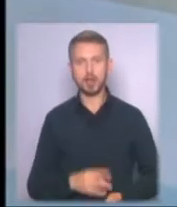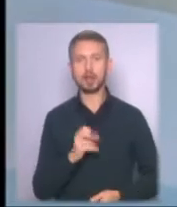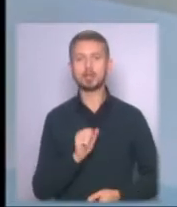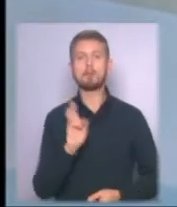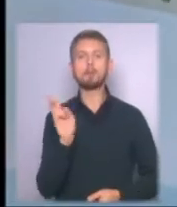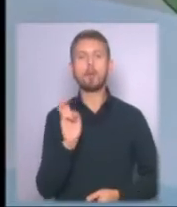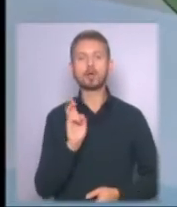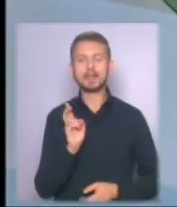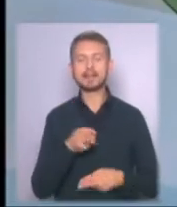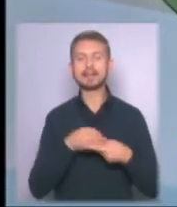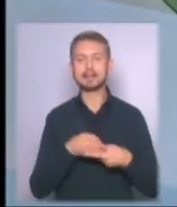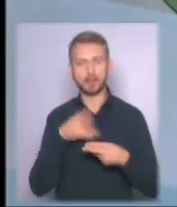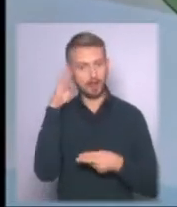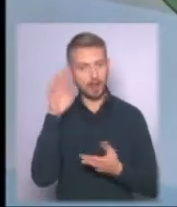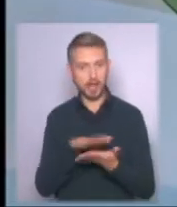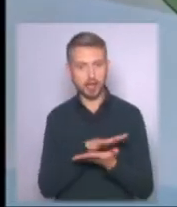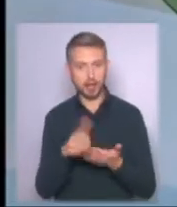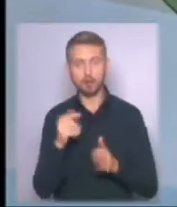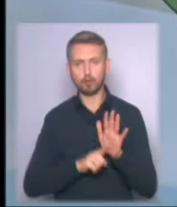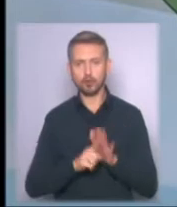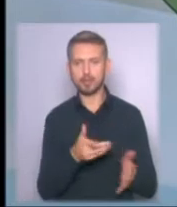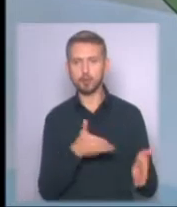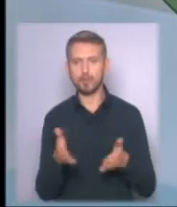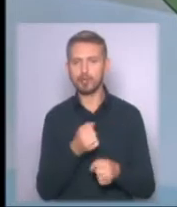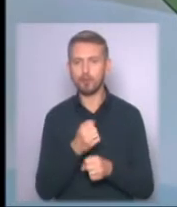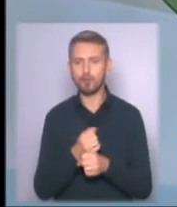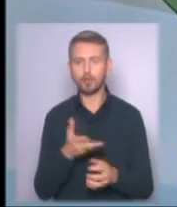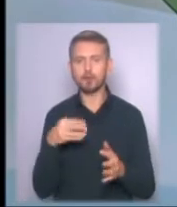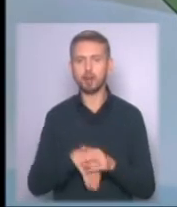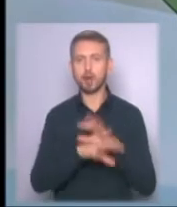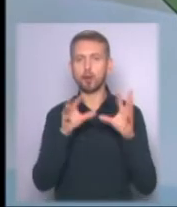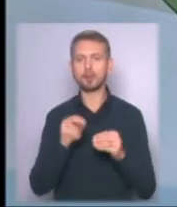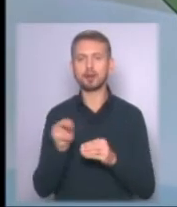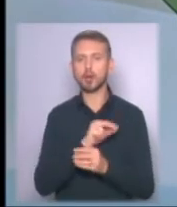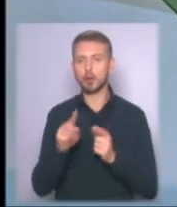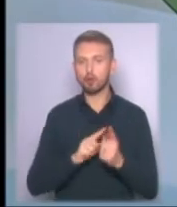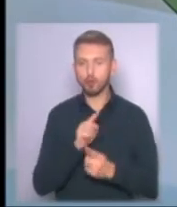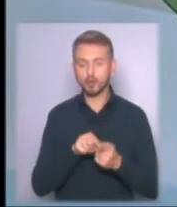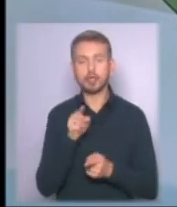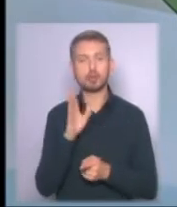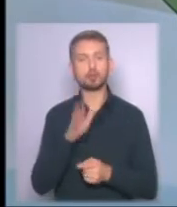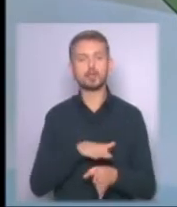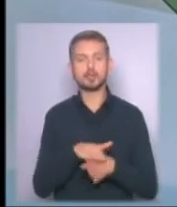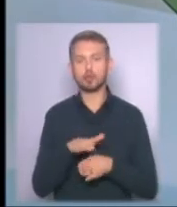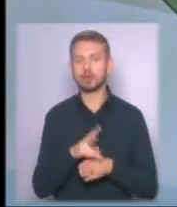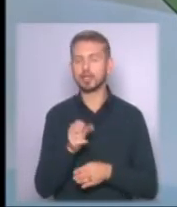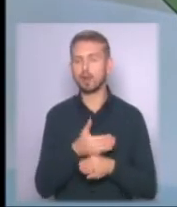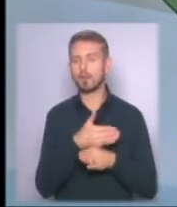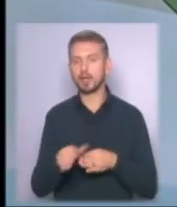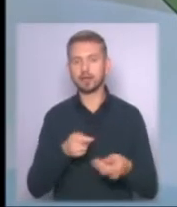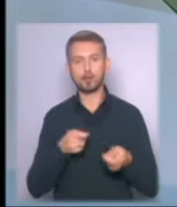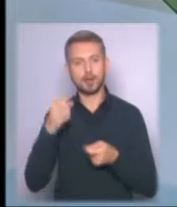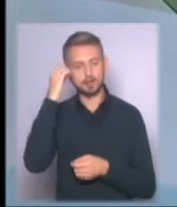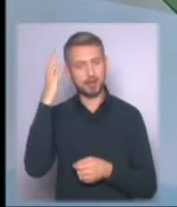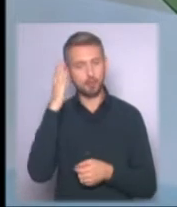Бортницькій станції аерації вже розпочали підготовчу роботу у рамках комплексної реконструкції. Її здійснюватимуть на виділений урядом